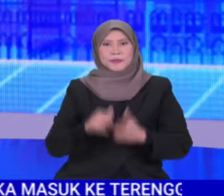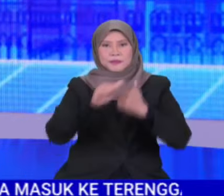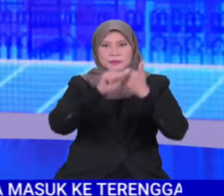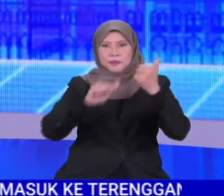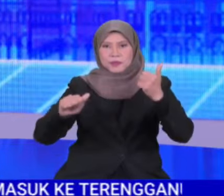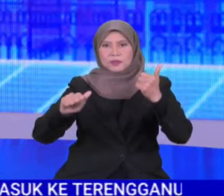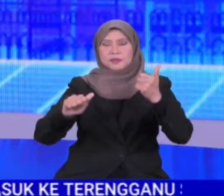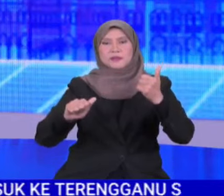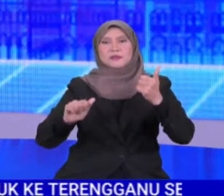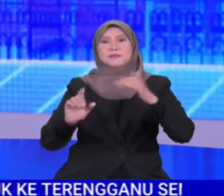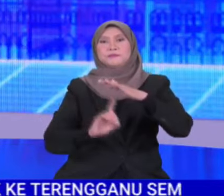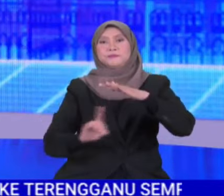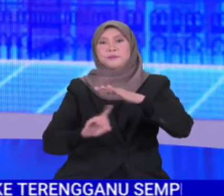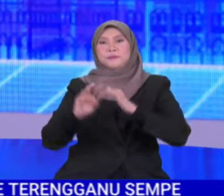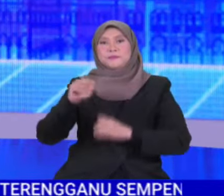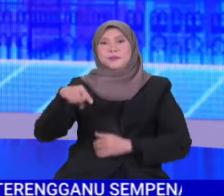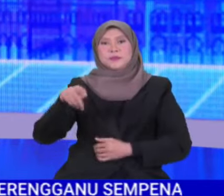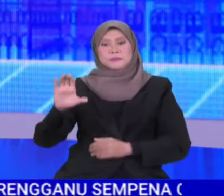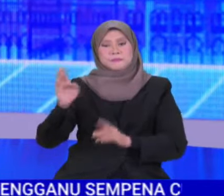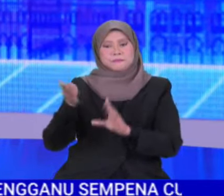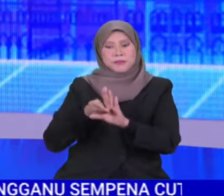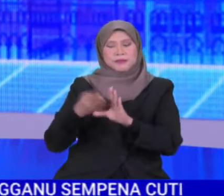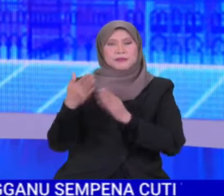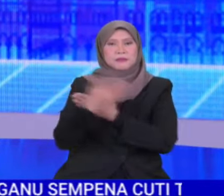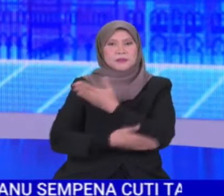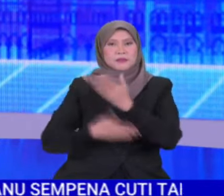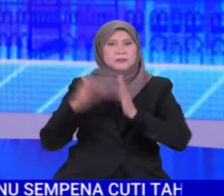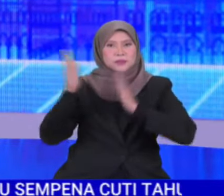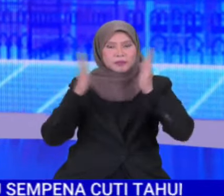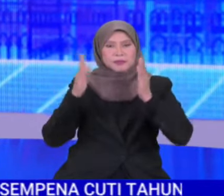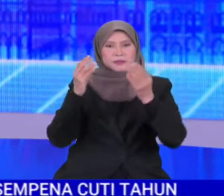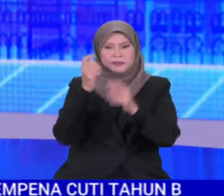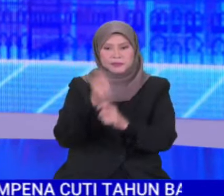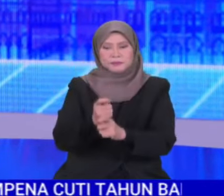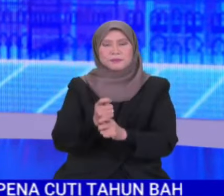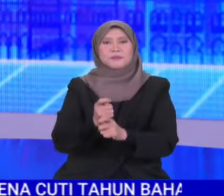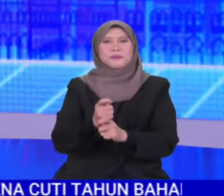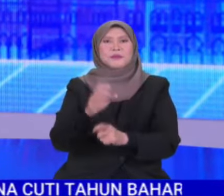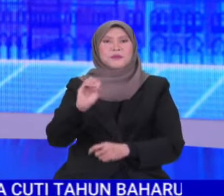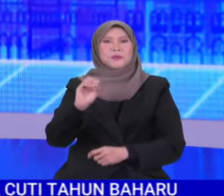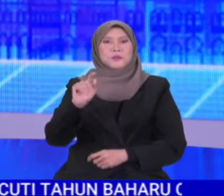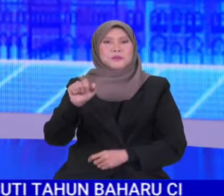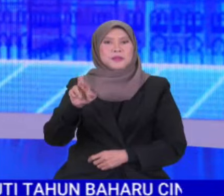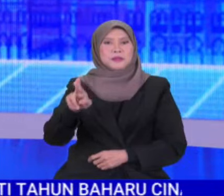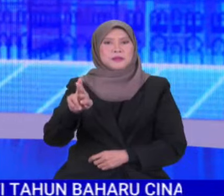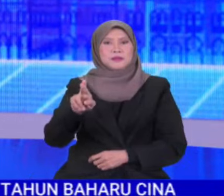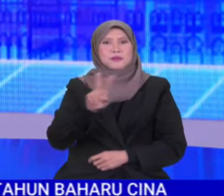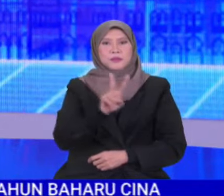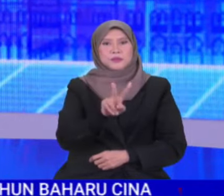Jawatankuasa Dasar Monetary MPC Bank Negara Malaysia mengekalkan kadar dasar semalaman OPR